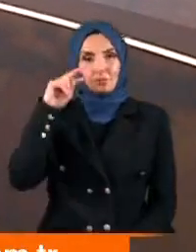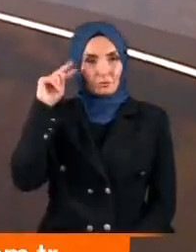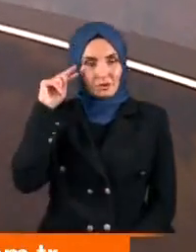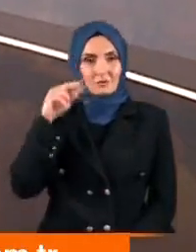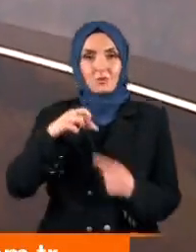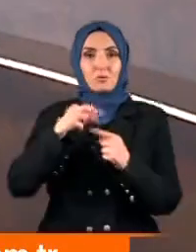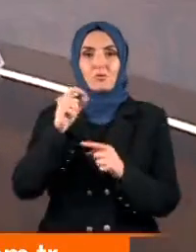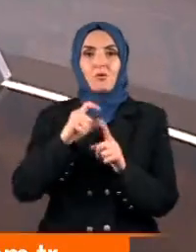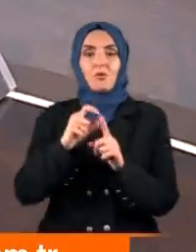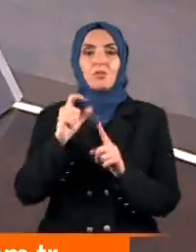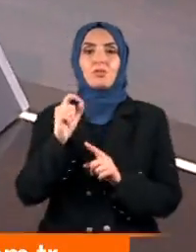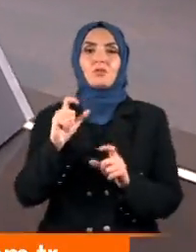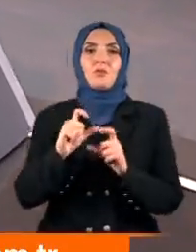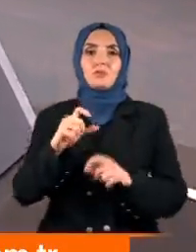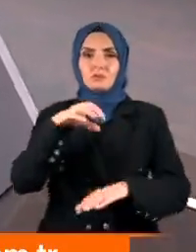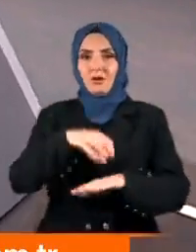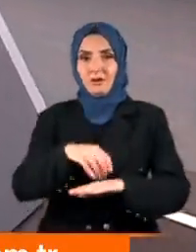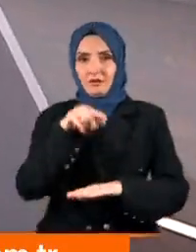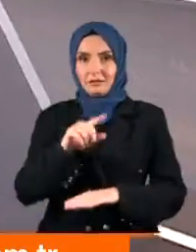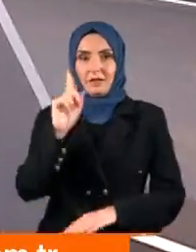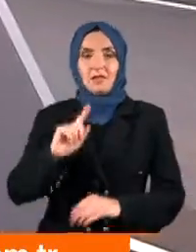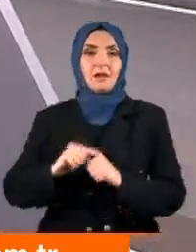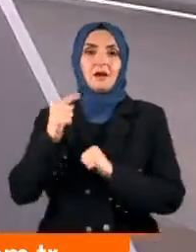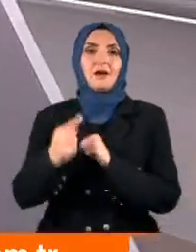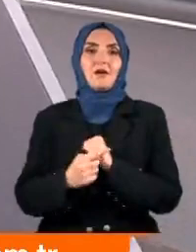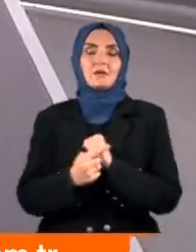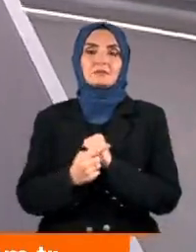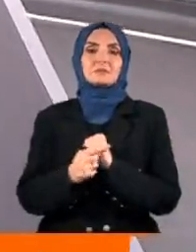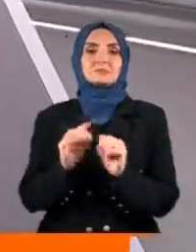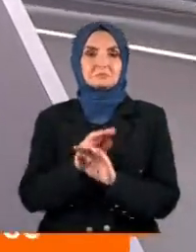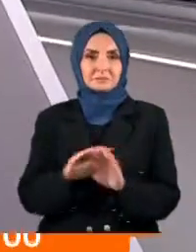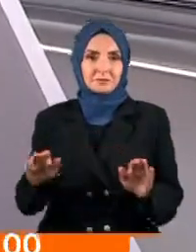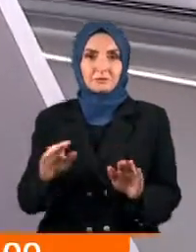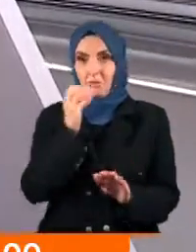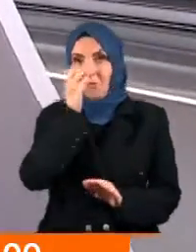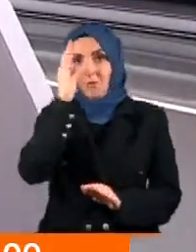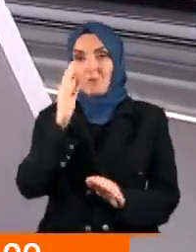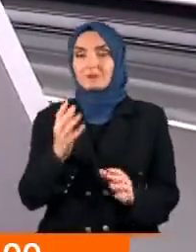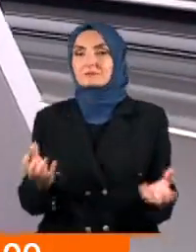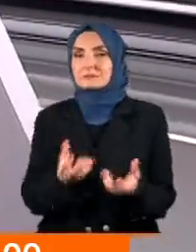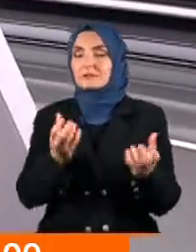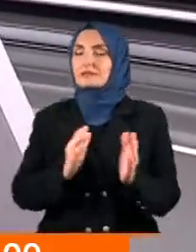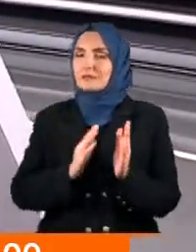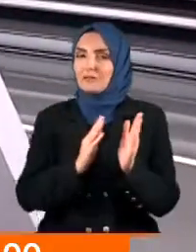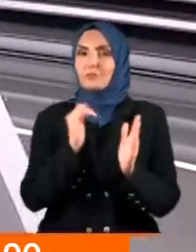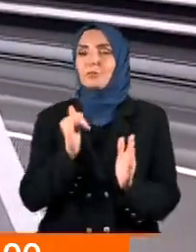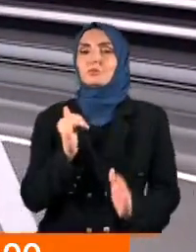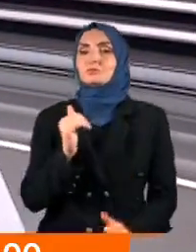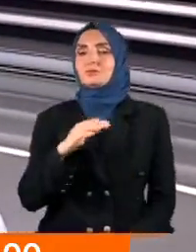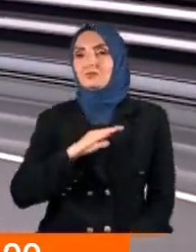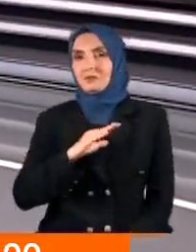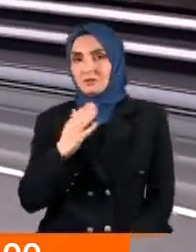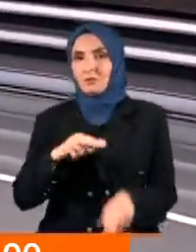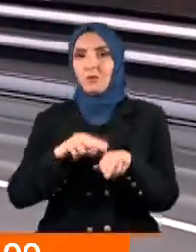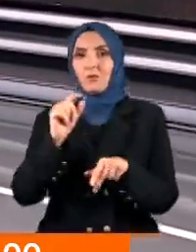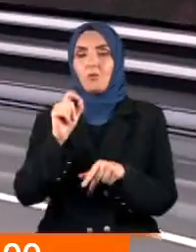Yunanistan'ın Rodos Adası'nda ilk haftayı geride bırakan orman yangınında tablo giderek kötüleşiyor. Korfu Adası'ndan da alevler yükselmeye başladı. Turistler